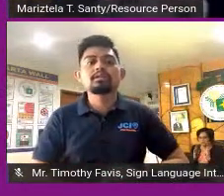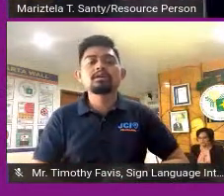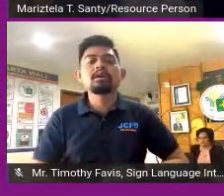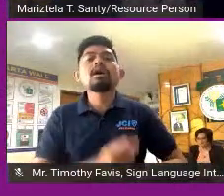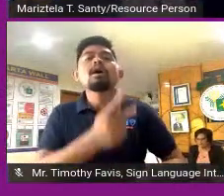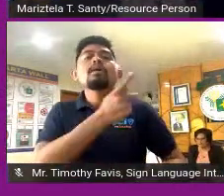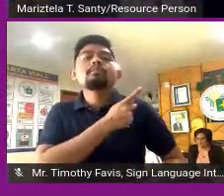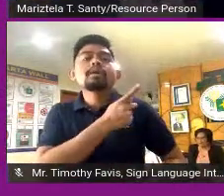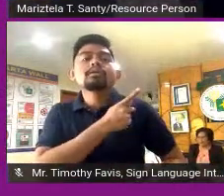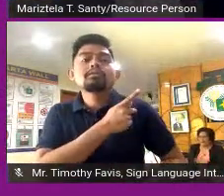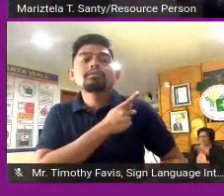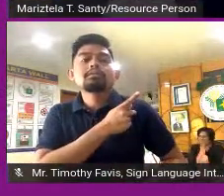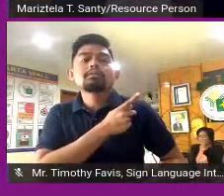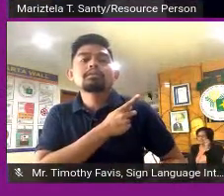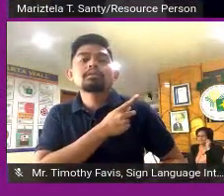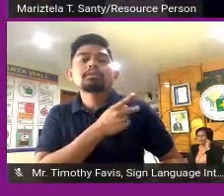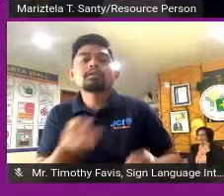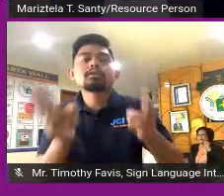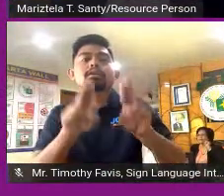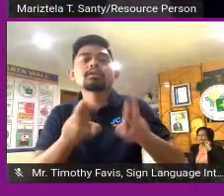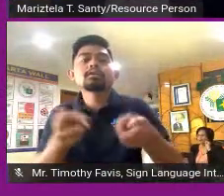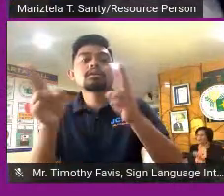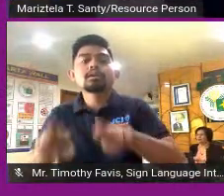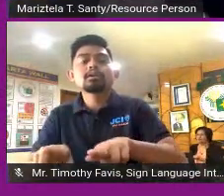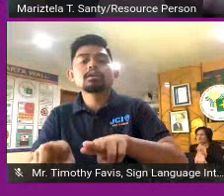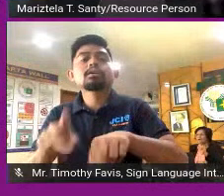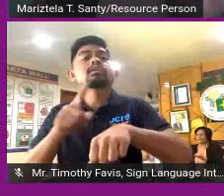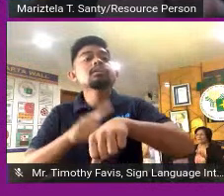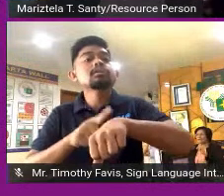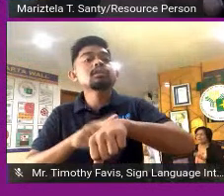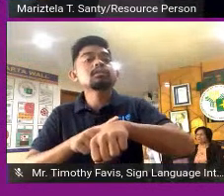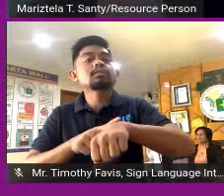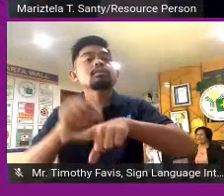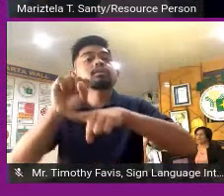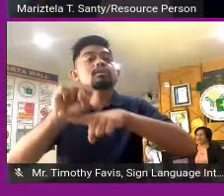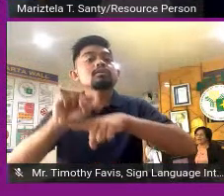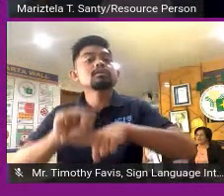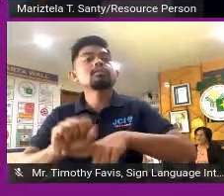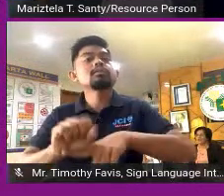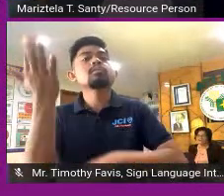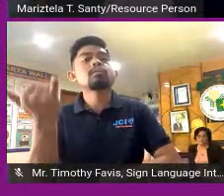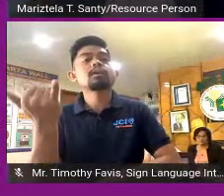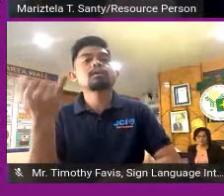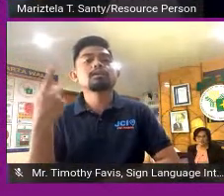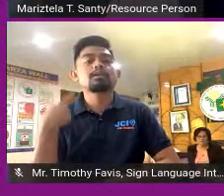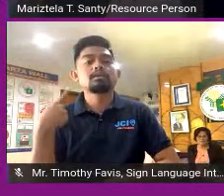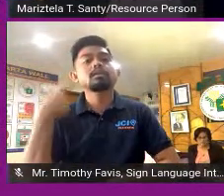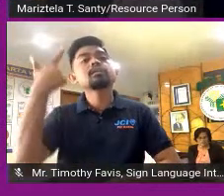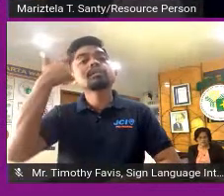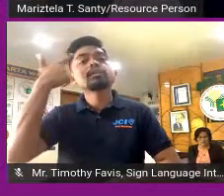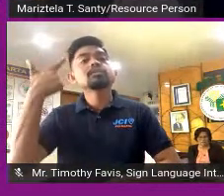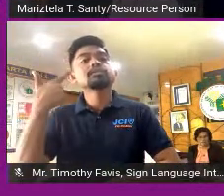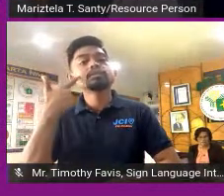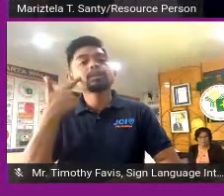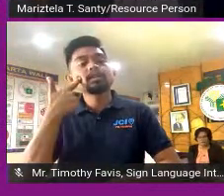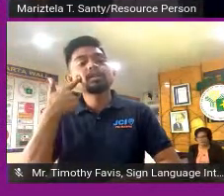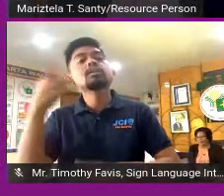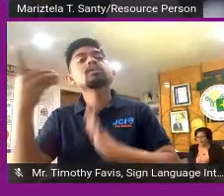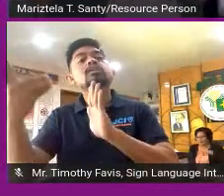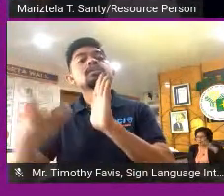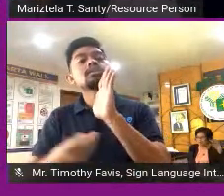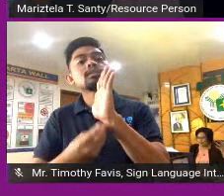may mga instances, and this is the situation kung bakit nagkaroon tayo ng gender and